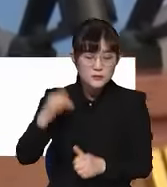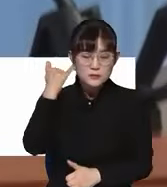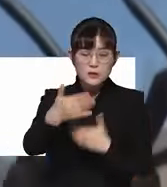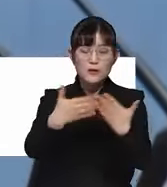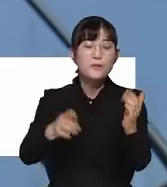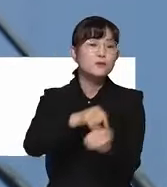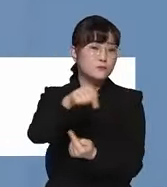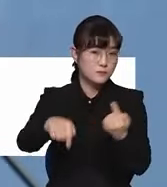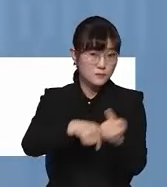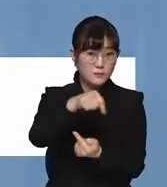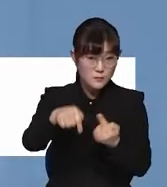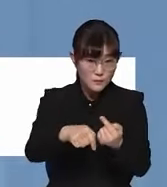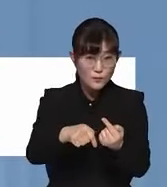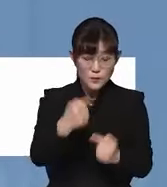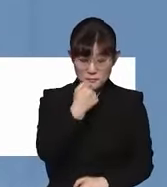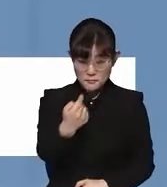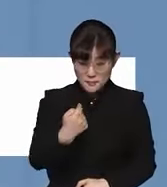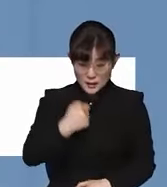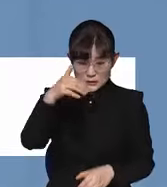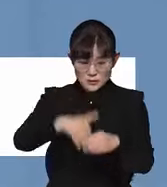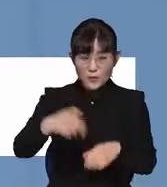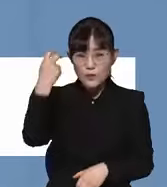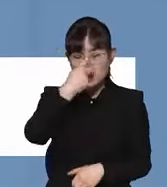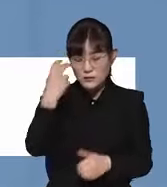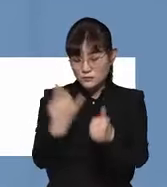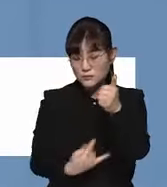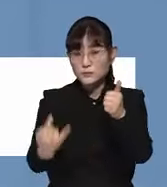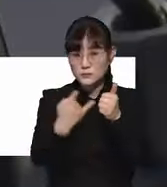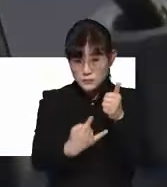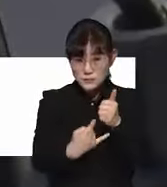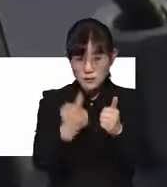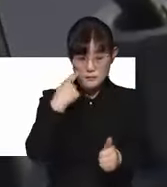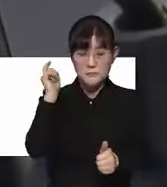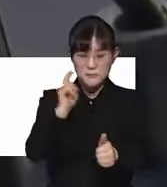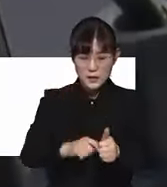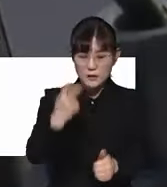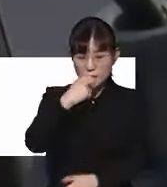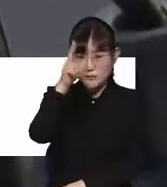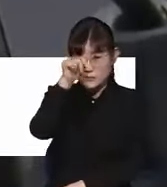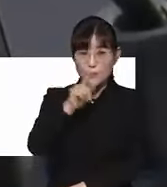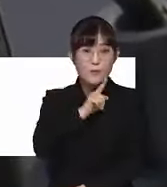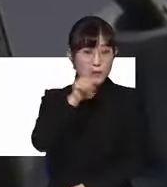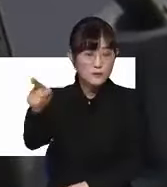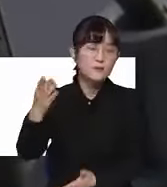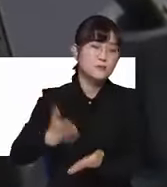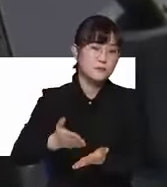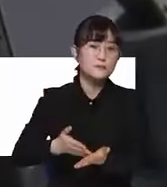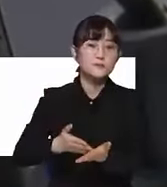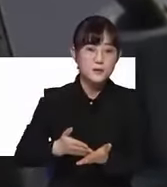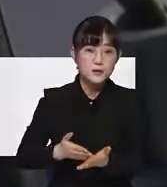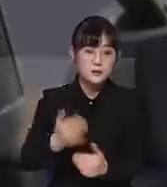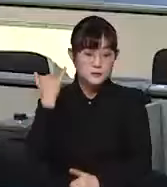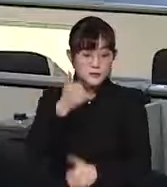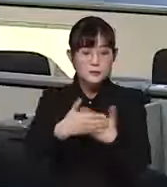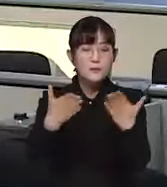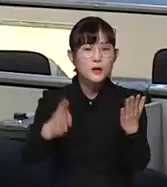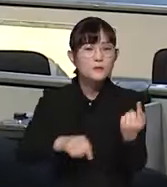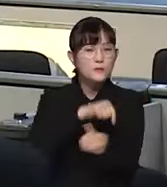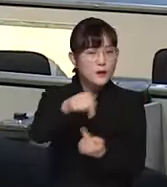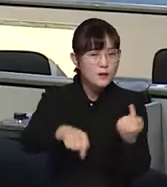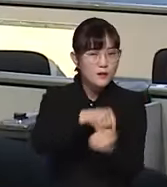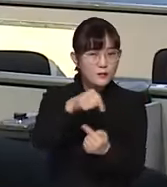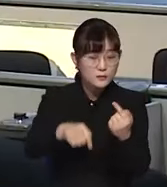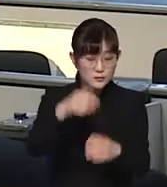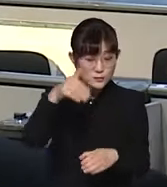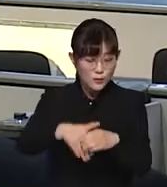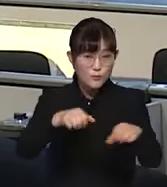운영해 왔고 제보를 받은 선관위가 이를 적발해 검찰에 고발했다고 주장했습니다. 전화방을 통해 은밀하게 선거운동을